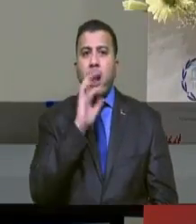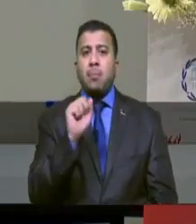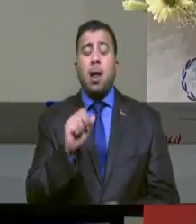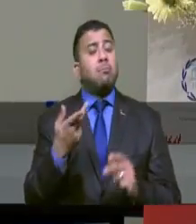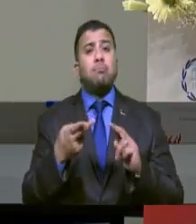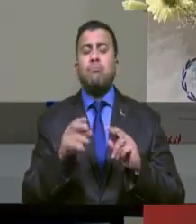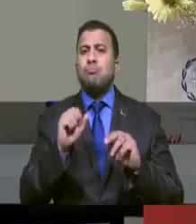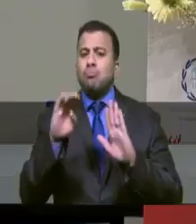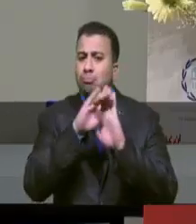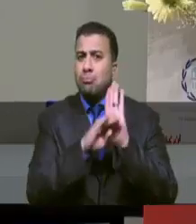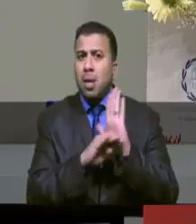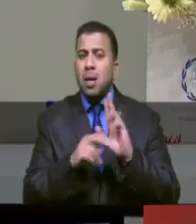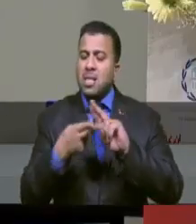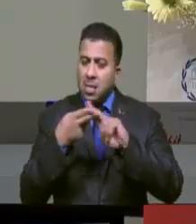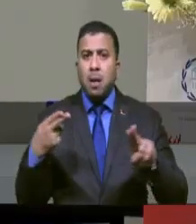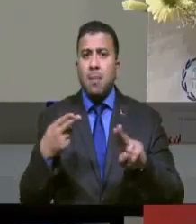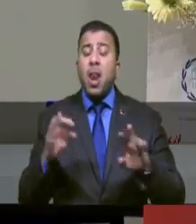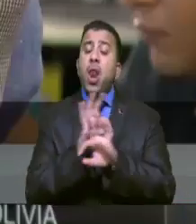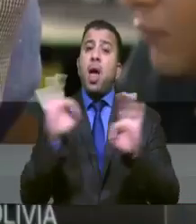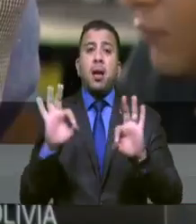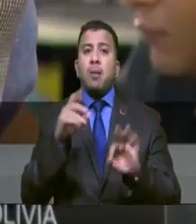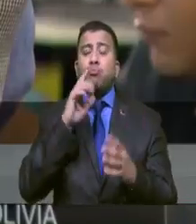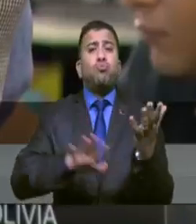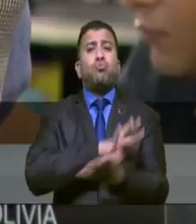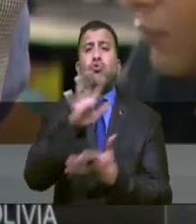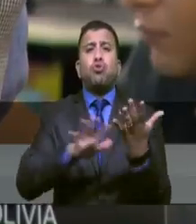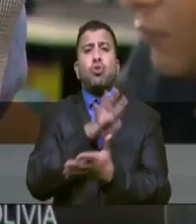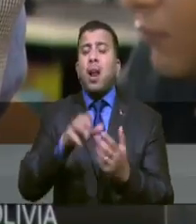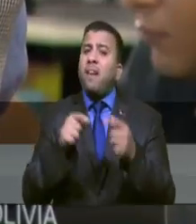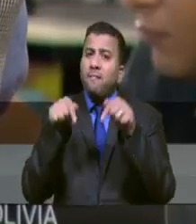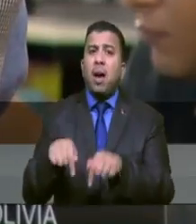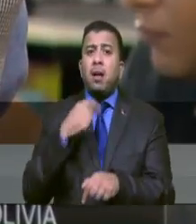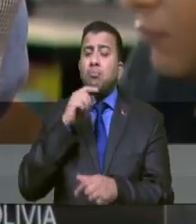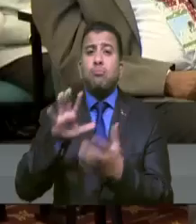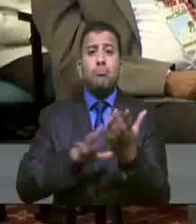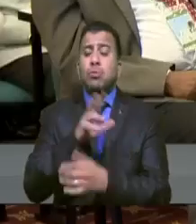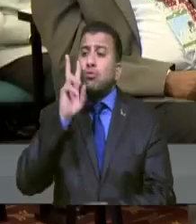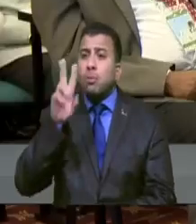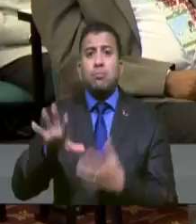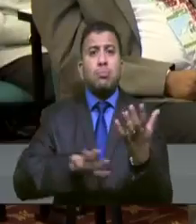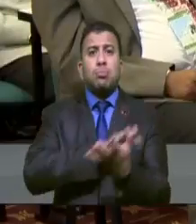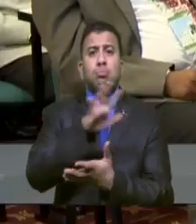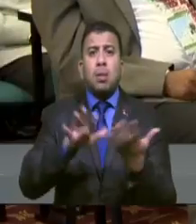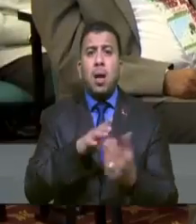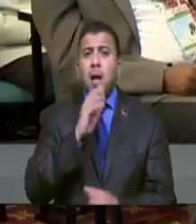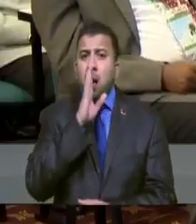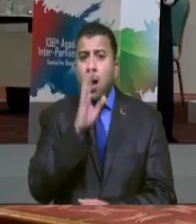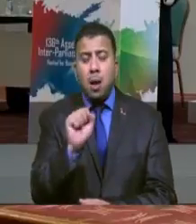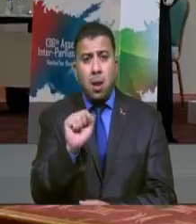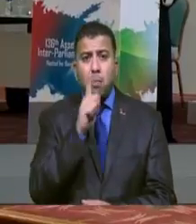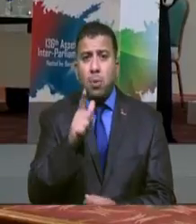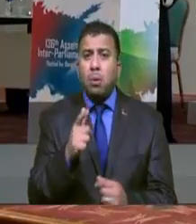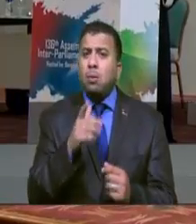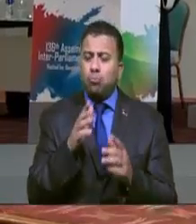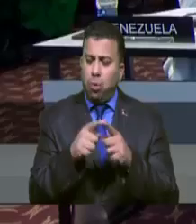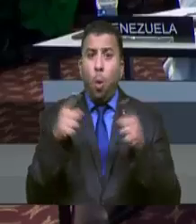جادة وتسويات سلمية نهائية لمجمل الأزمات التي تشهدها المنطقة، بما ينهي حقبة طويلة